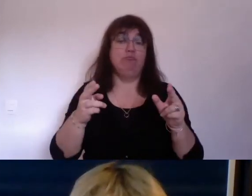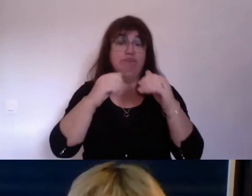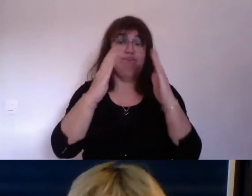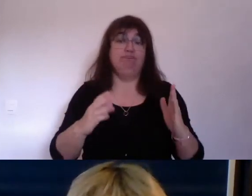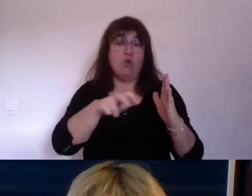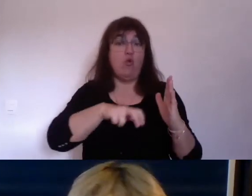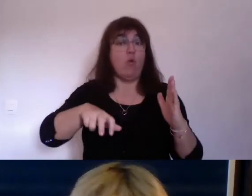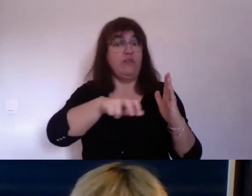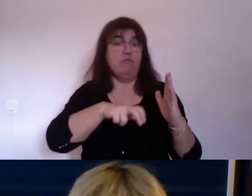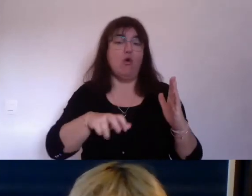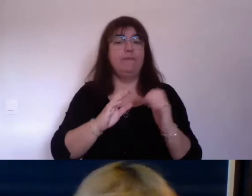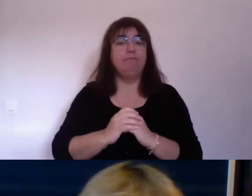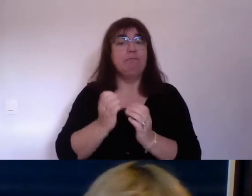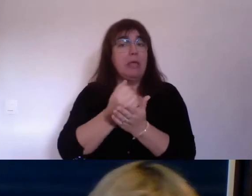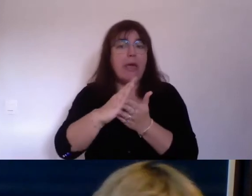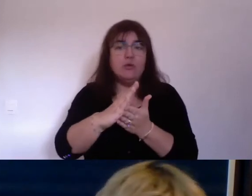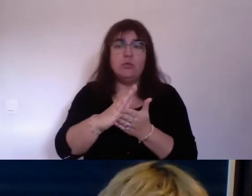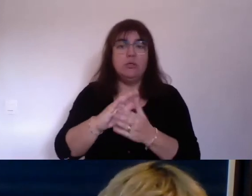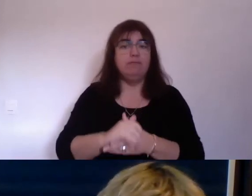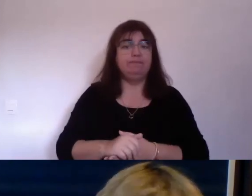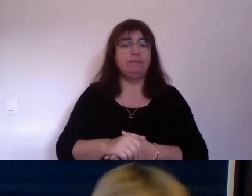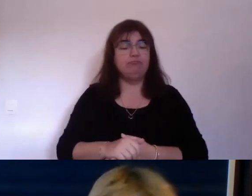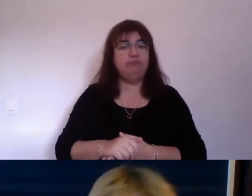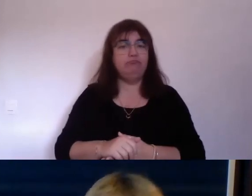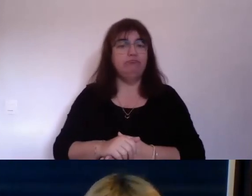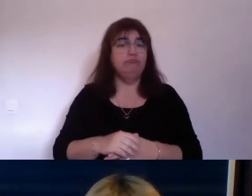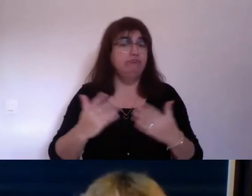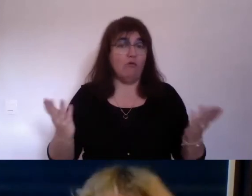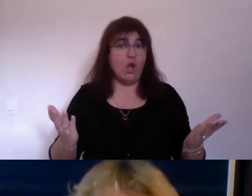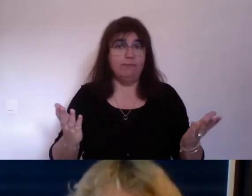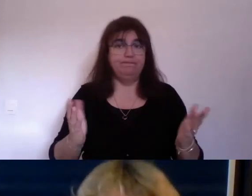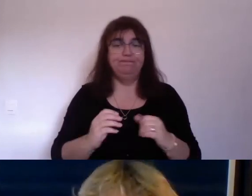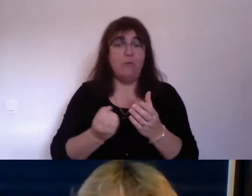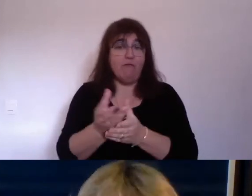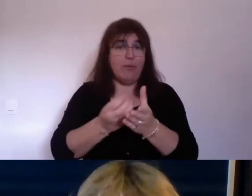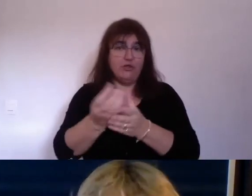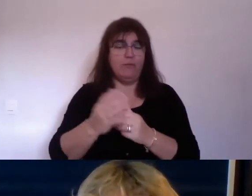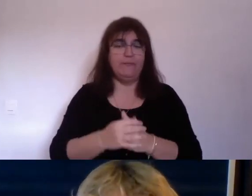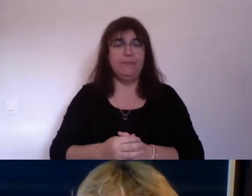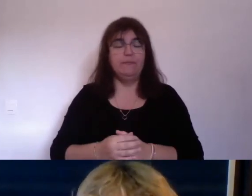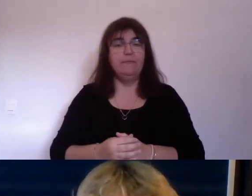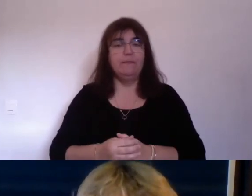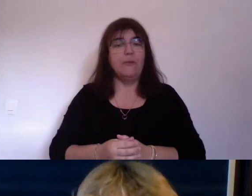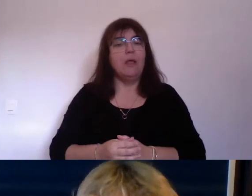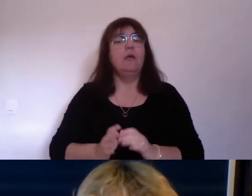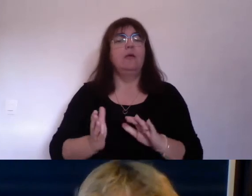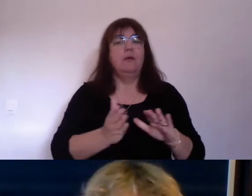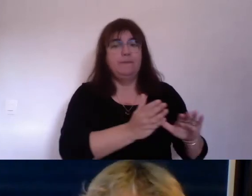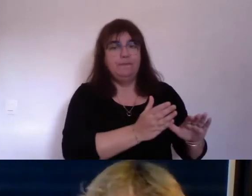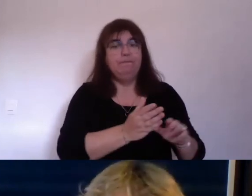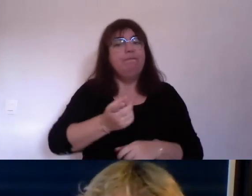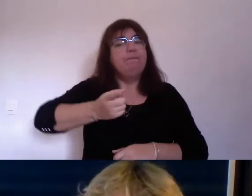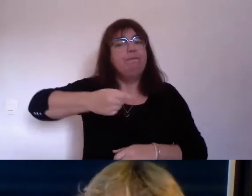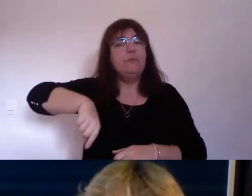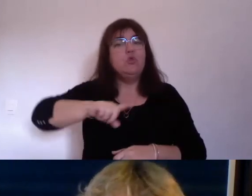à les rejoindre, c'est gratuit, et voilà. Et puis nous allons refaire,